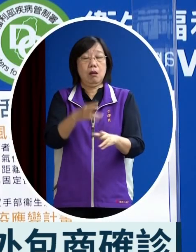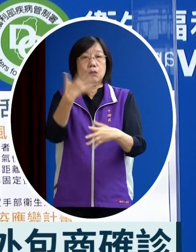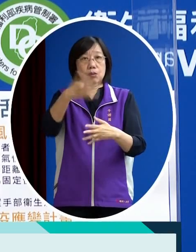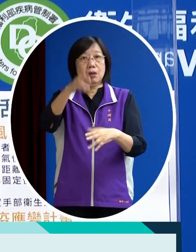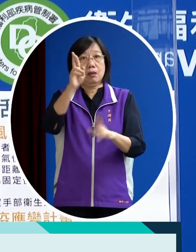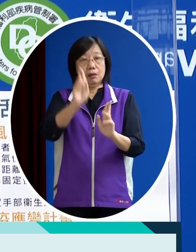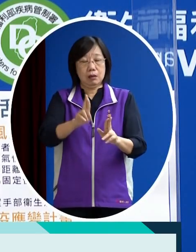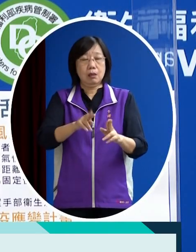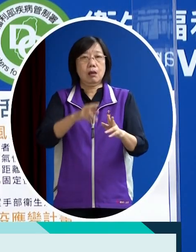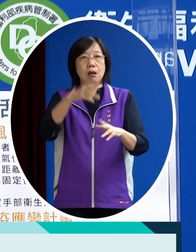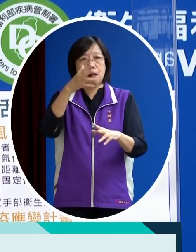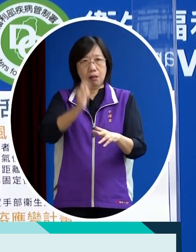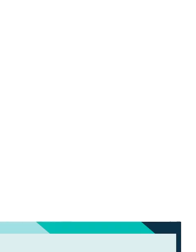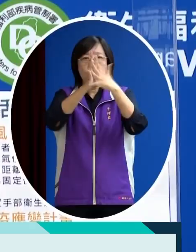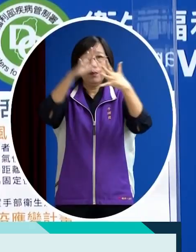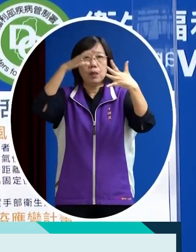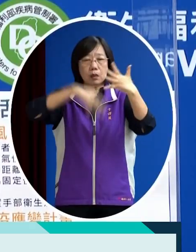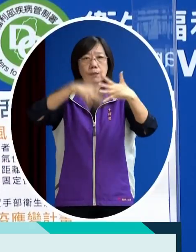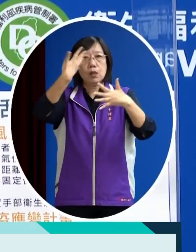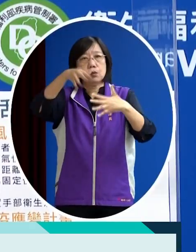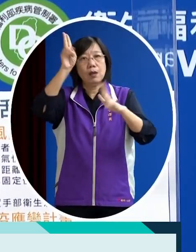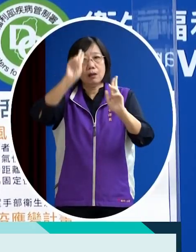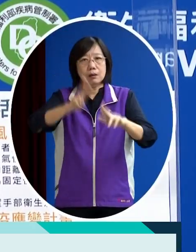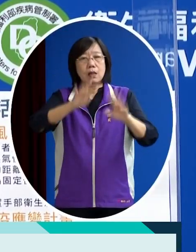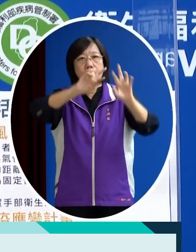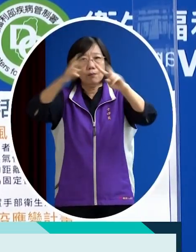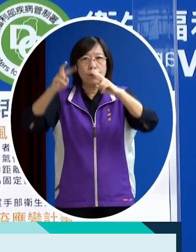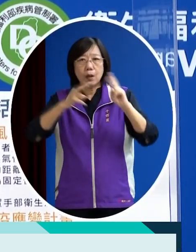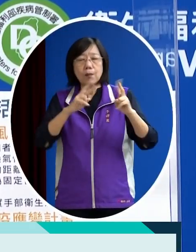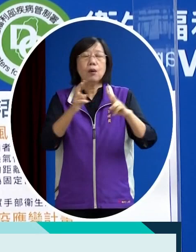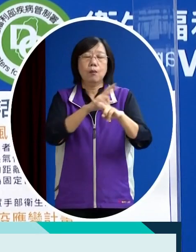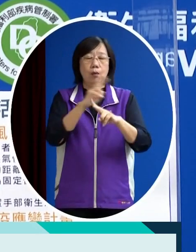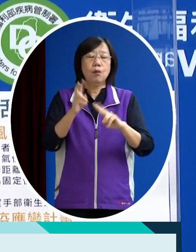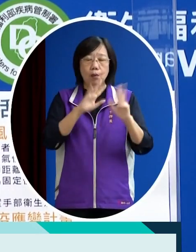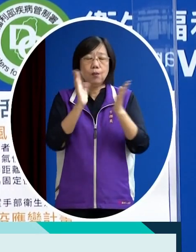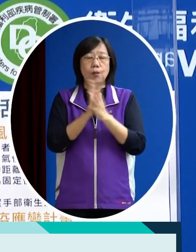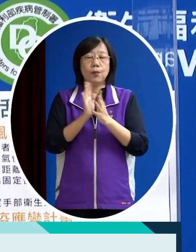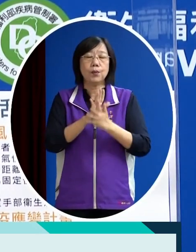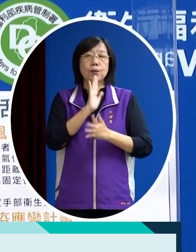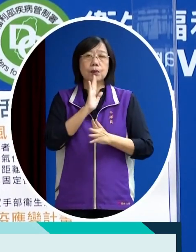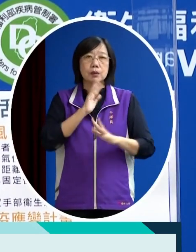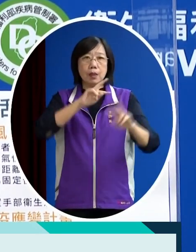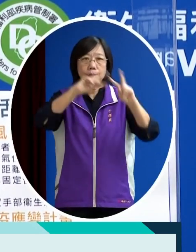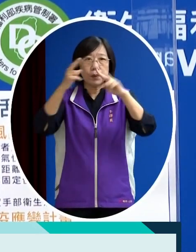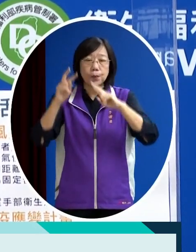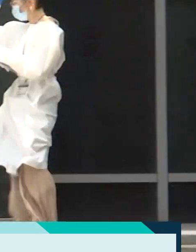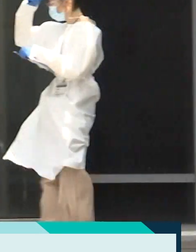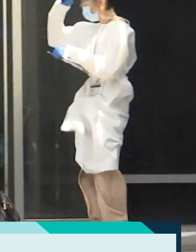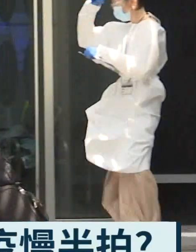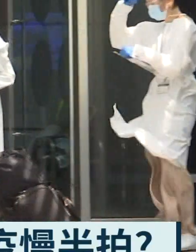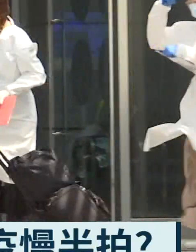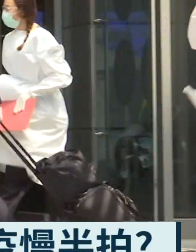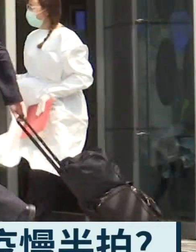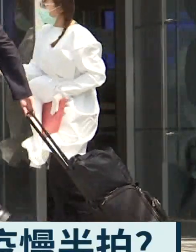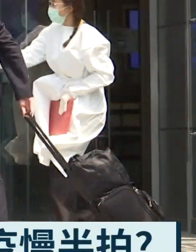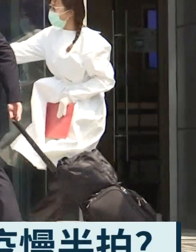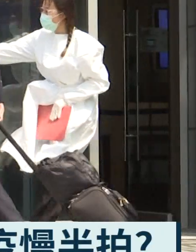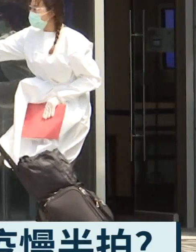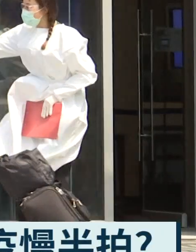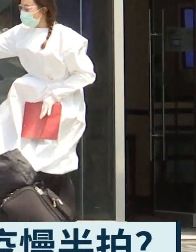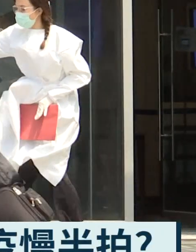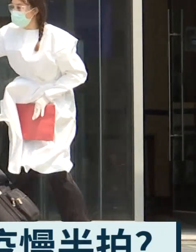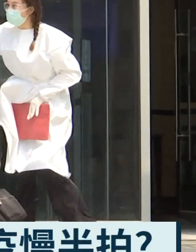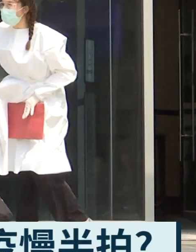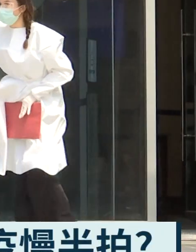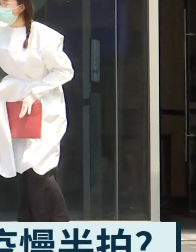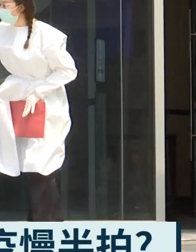水电的工程人员，现在他都在一馆的356的楼层都在做整修。 不过，从4月28号